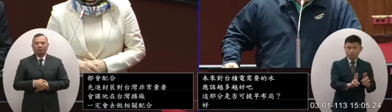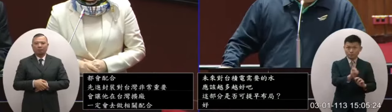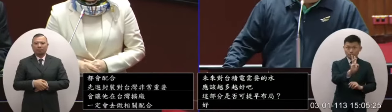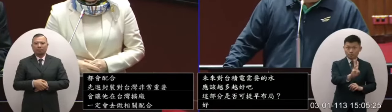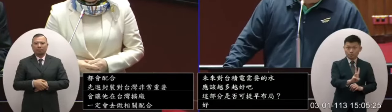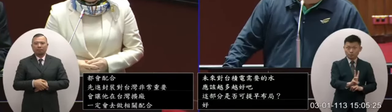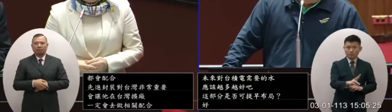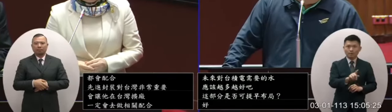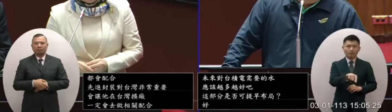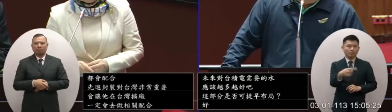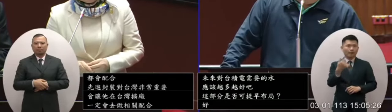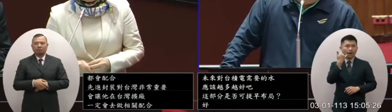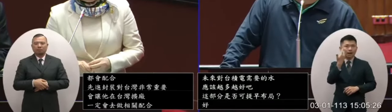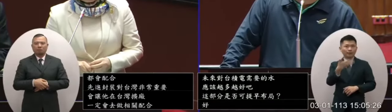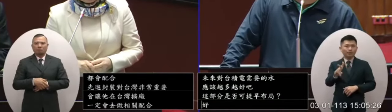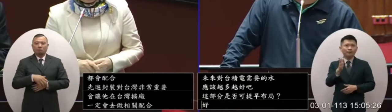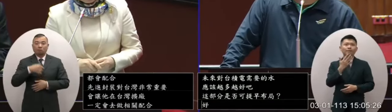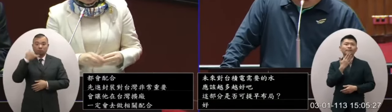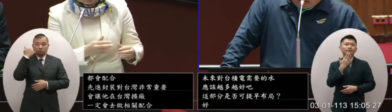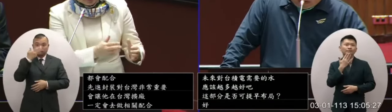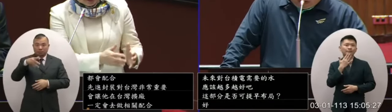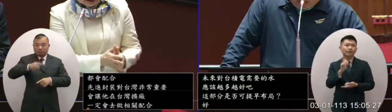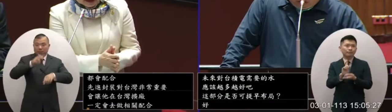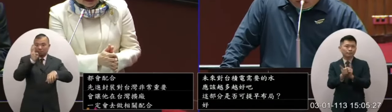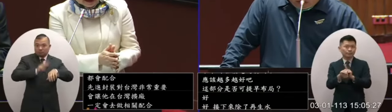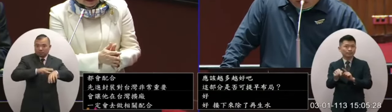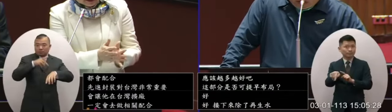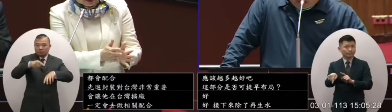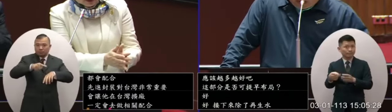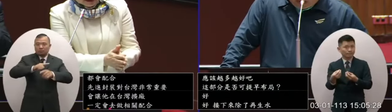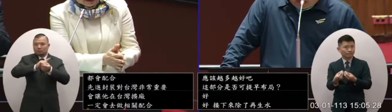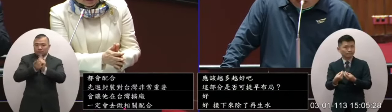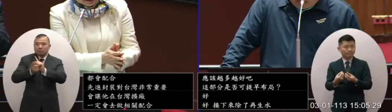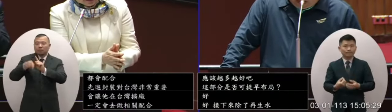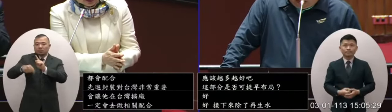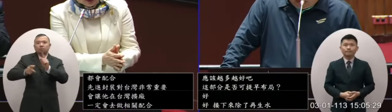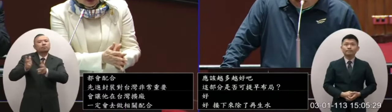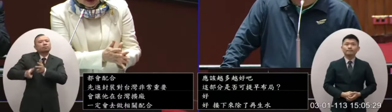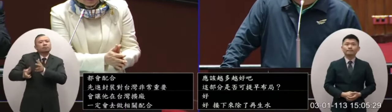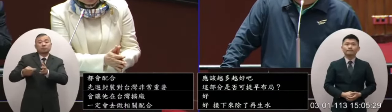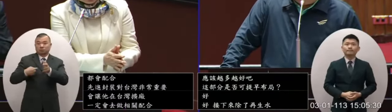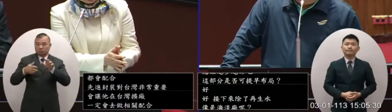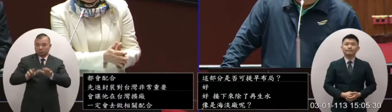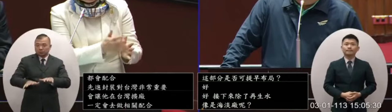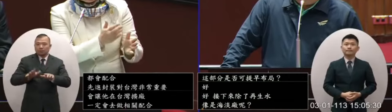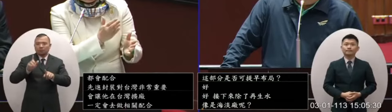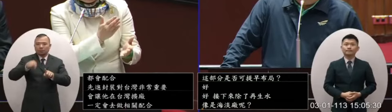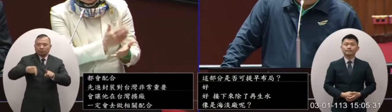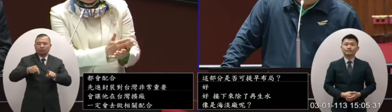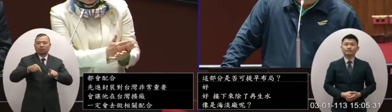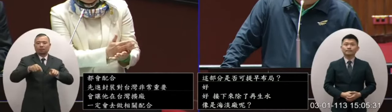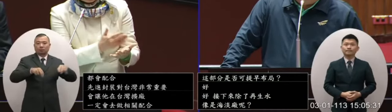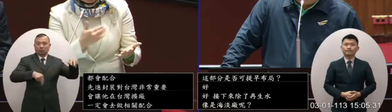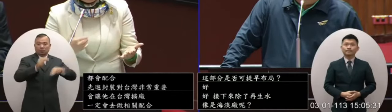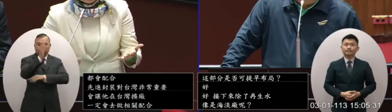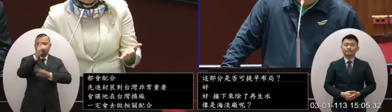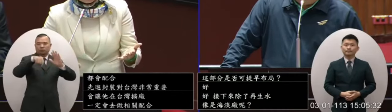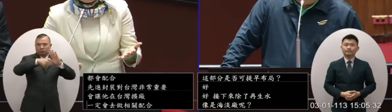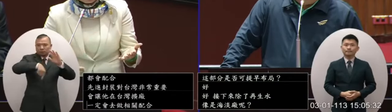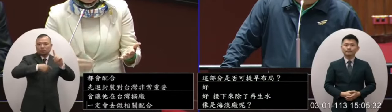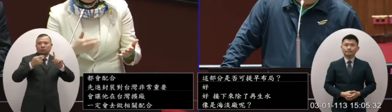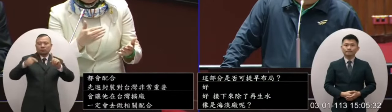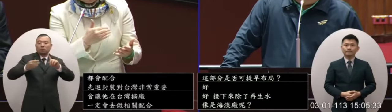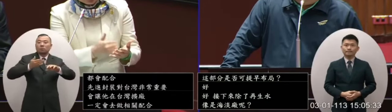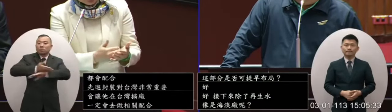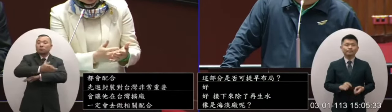嘞，海淡厂是吧？ 海淡厂的部分哈，因为我们现在目前院里面通过的是新竹跟台